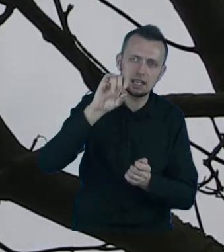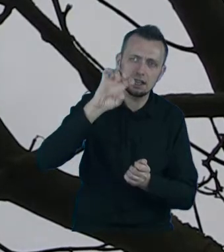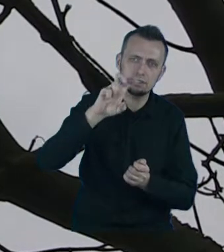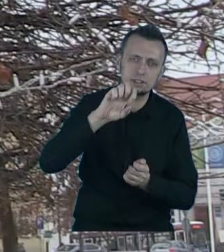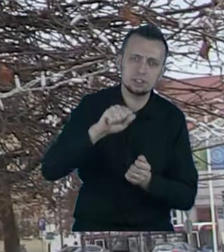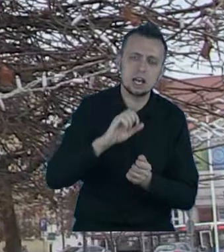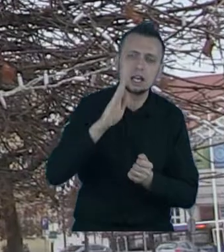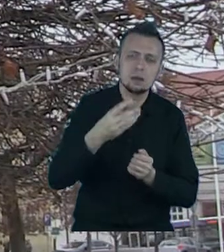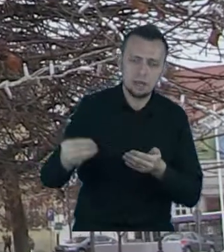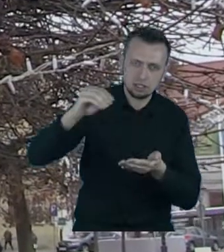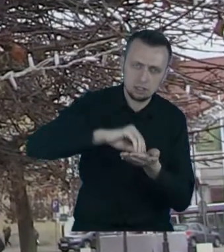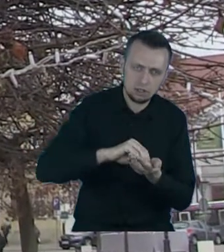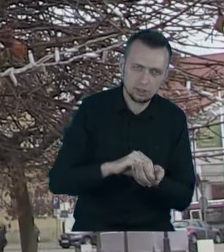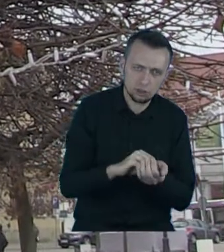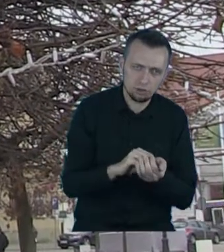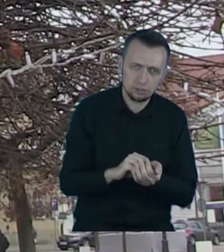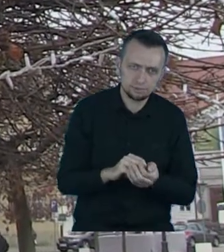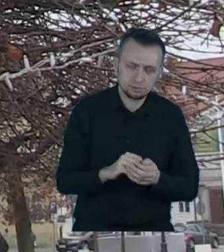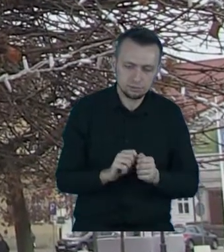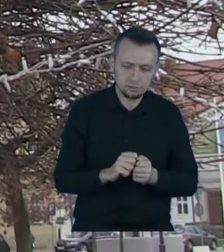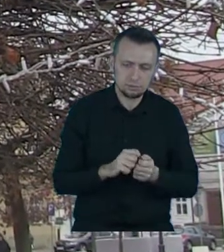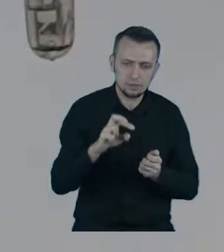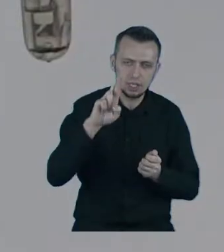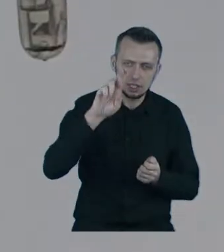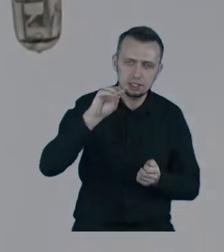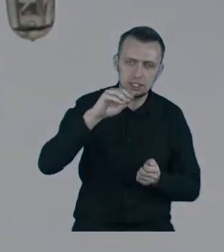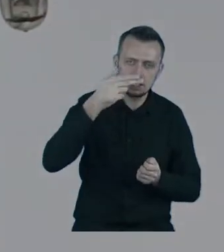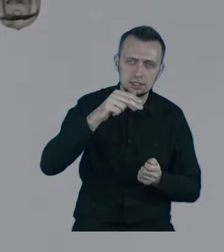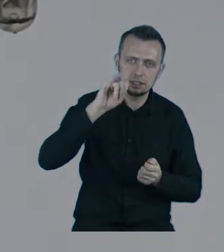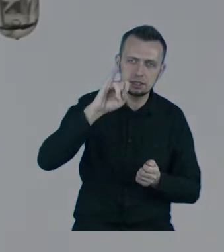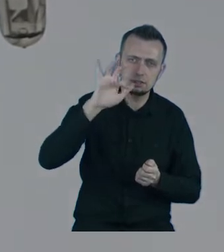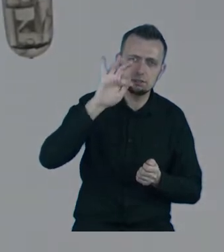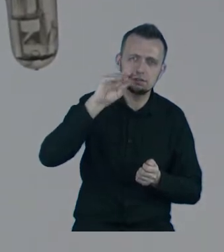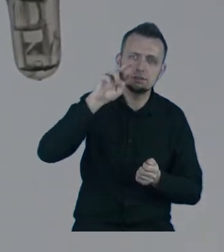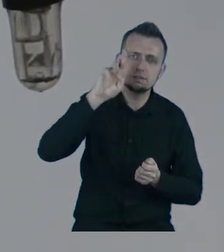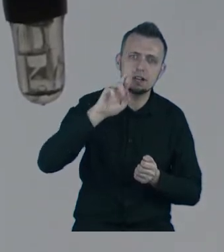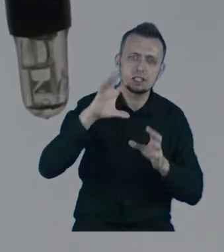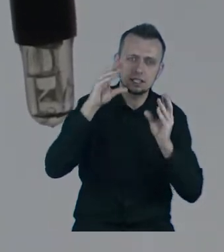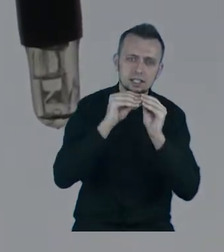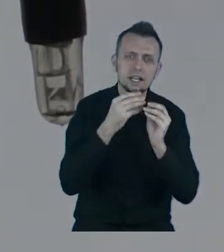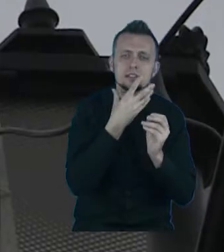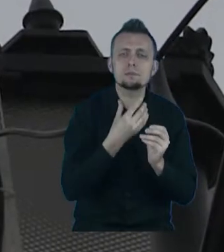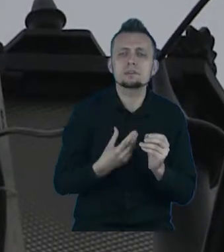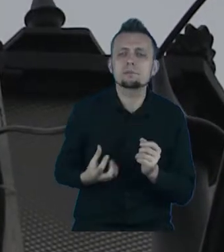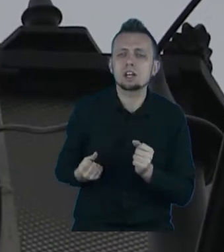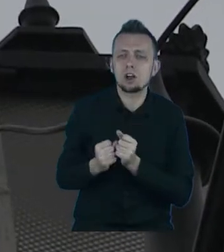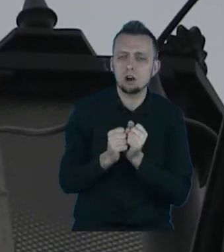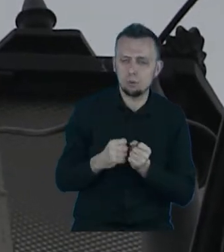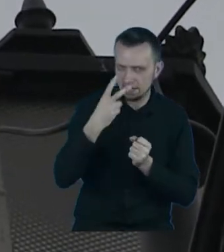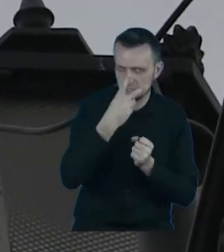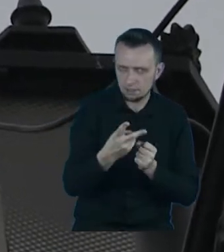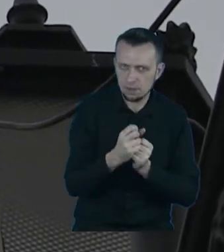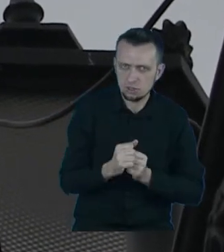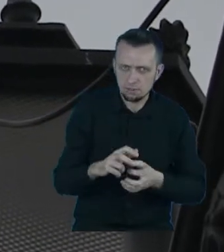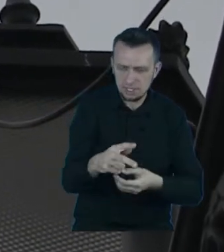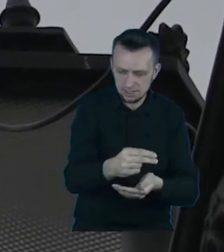świętego Mikołaja i świetlna fontanna. Będziemy mogli cieszyć się tymi elementami od 1 grudnia.